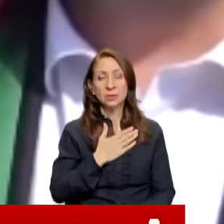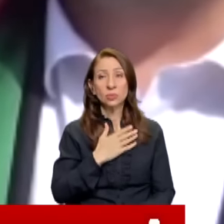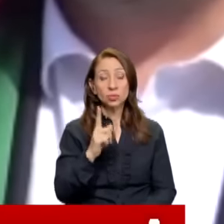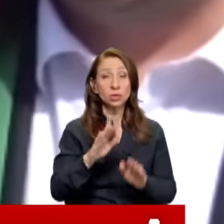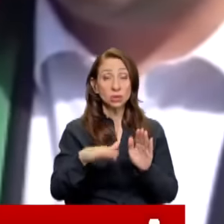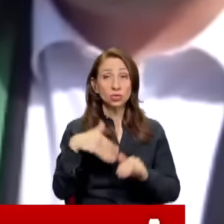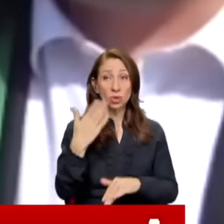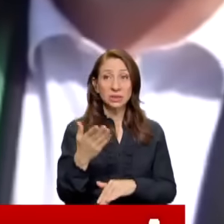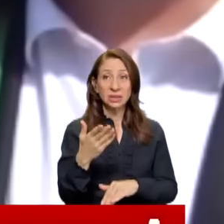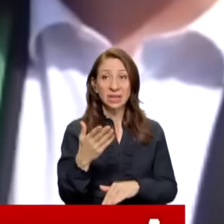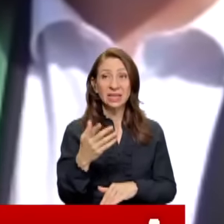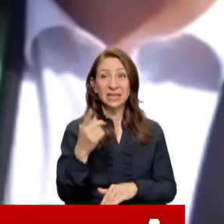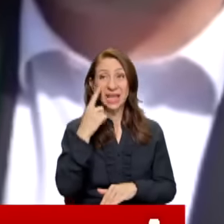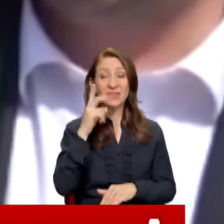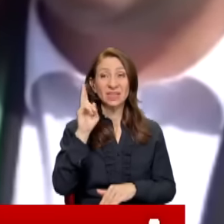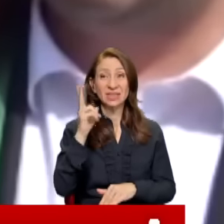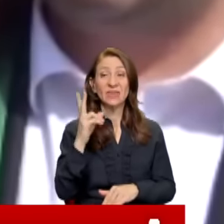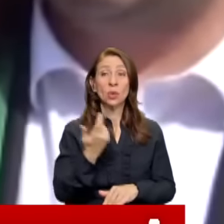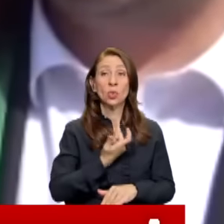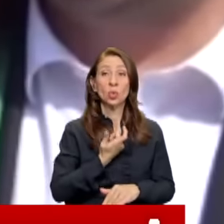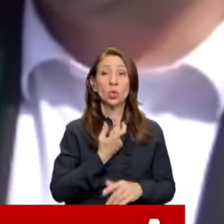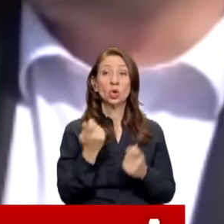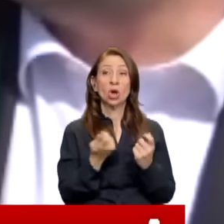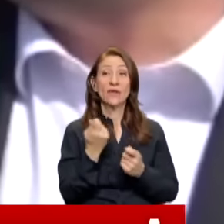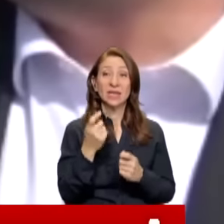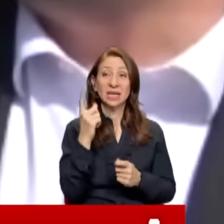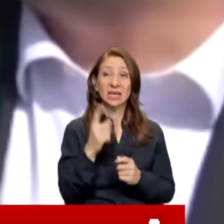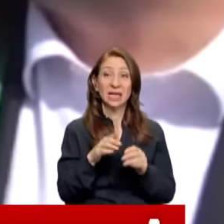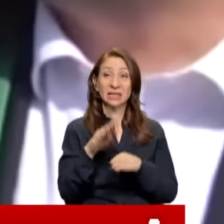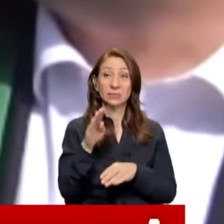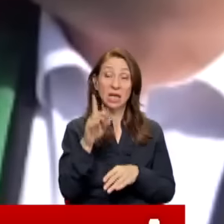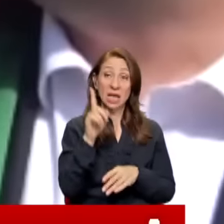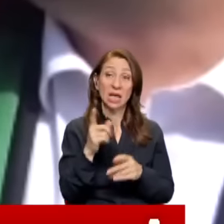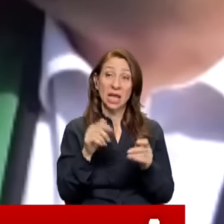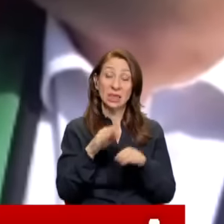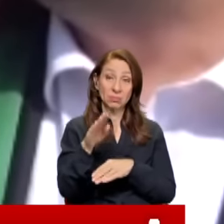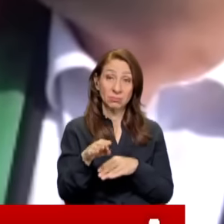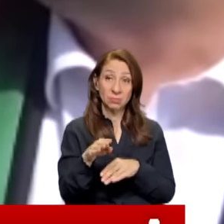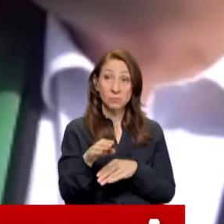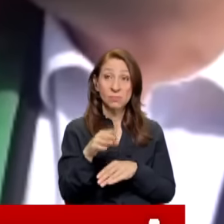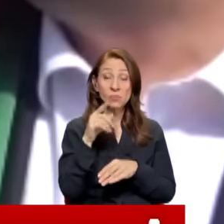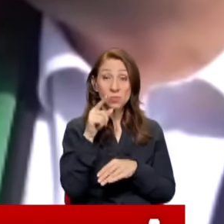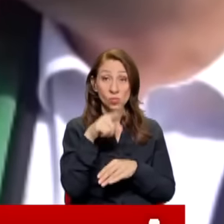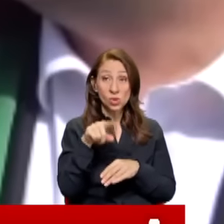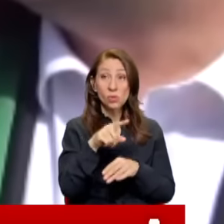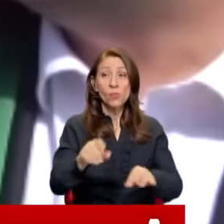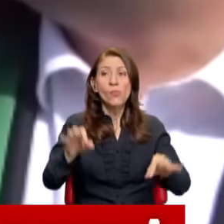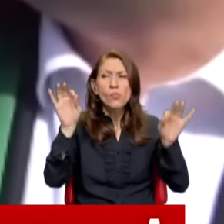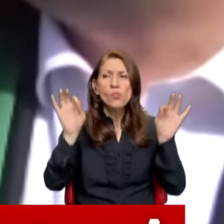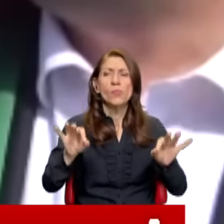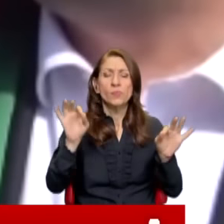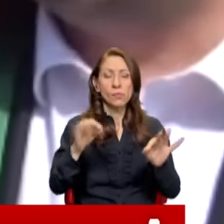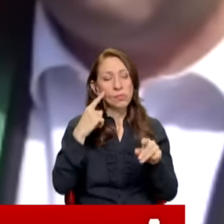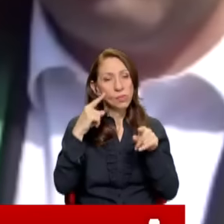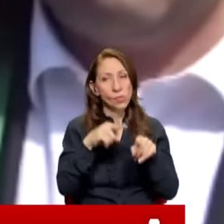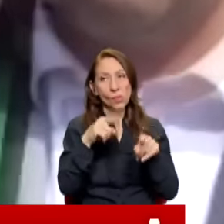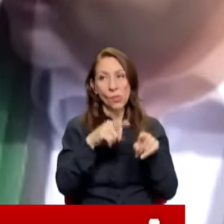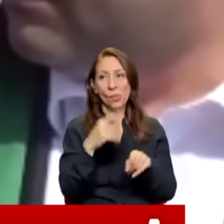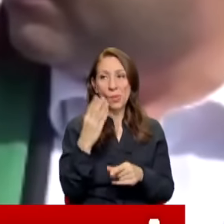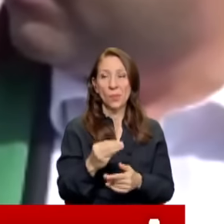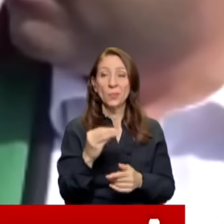Bundan sonrası devletin ve hukukun görevidir ilk aşamada ilk aşamada bunların mutlaka takipçisi